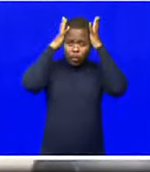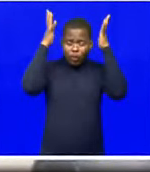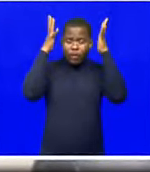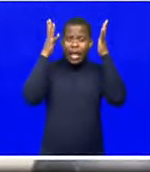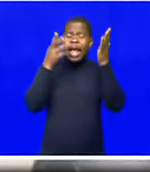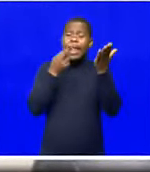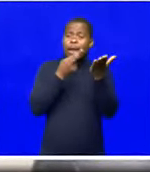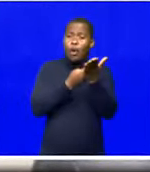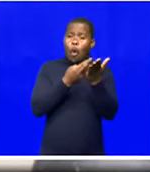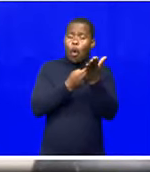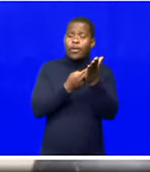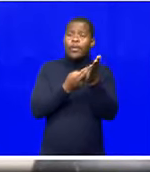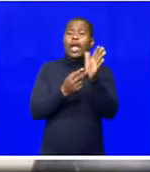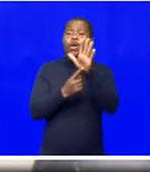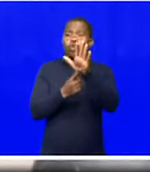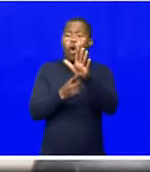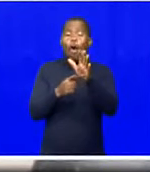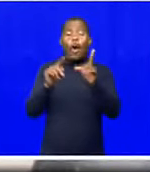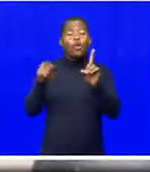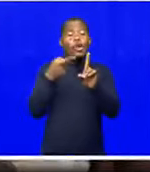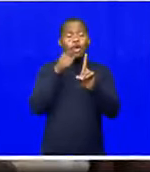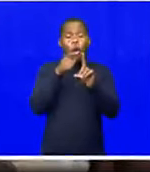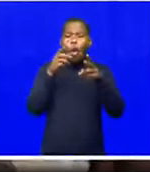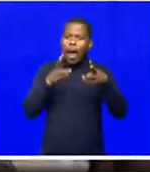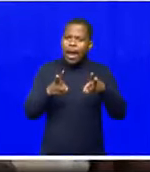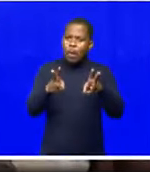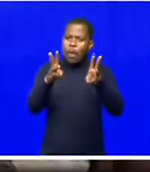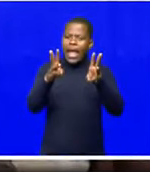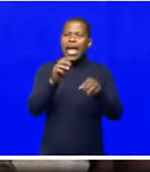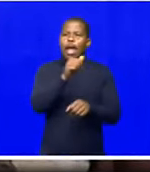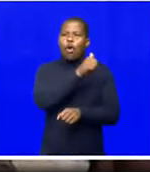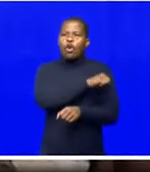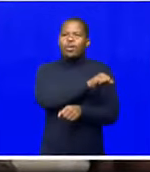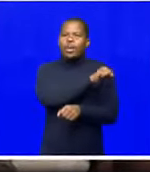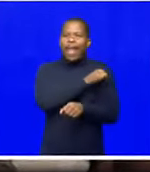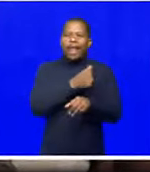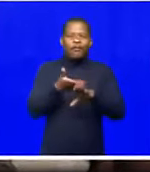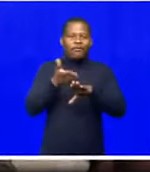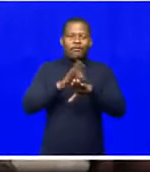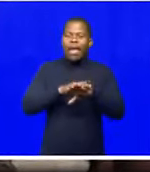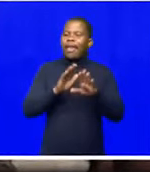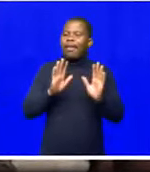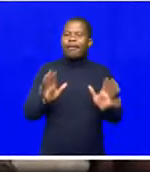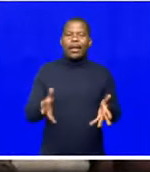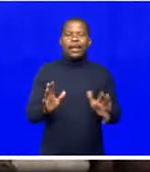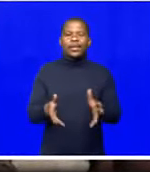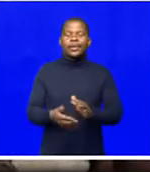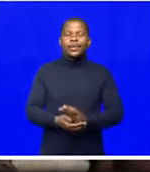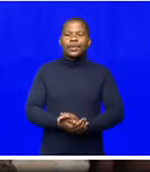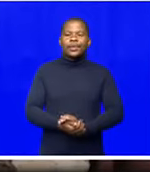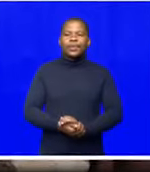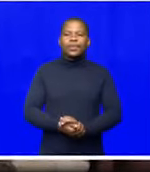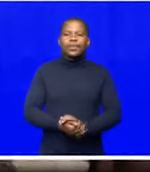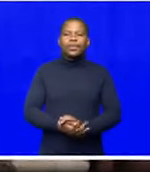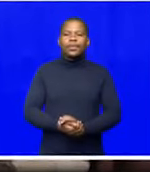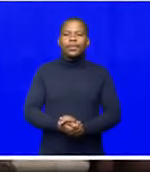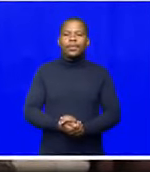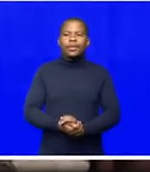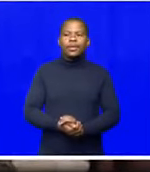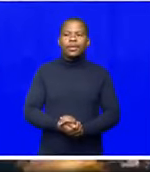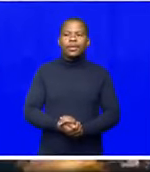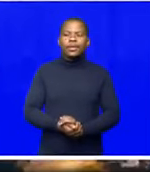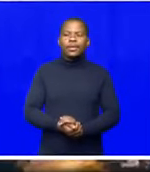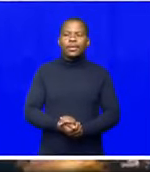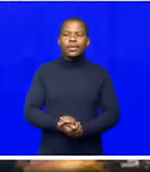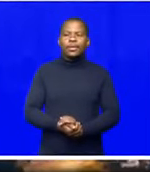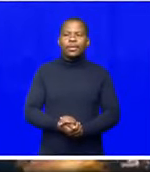ushone endleleni leya esibhedlela. Etindzabeni kubuya nongelela Magagula tithumatfulakala France 24